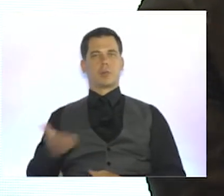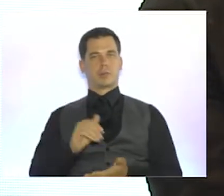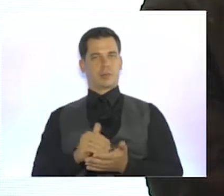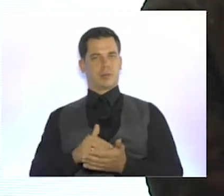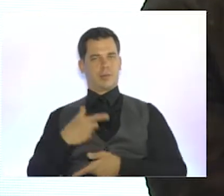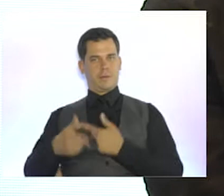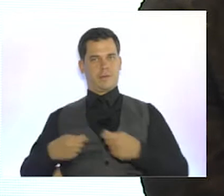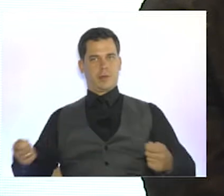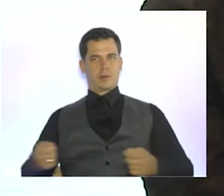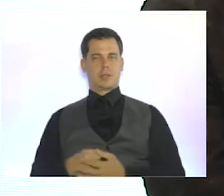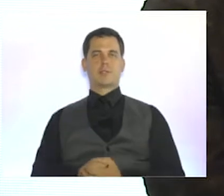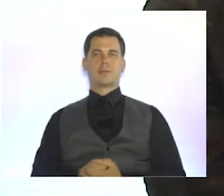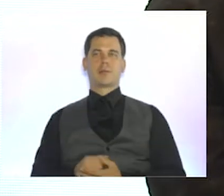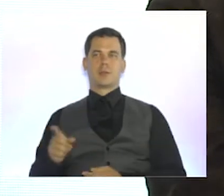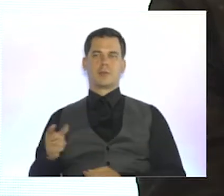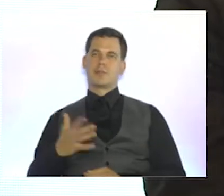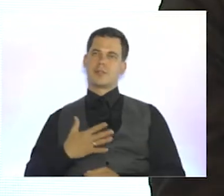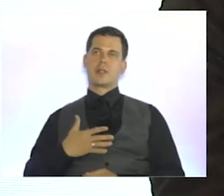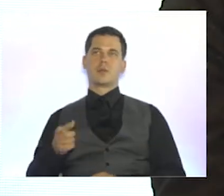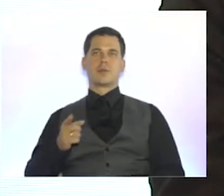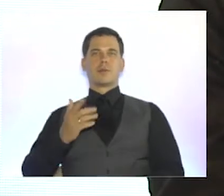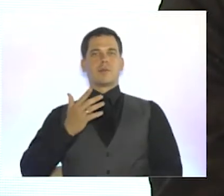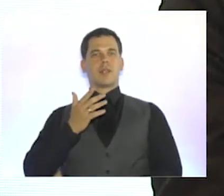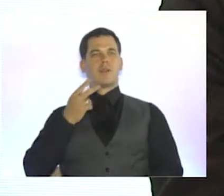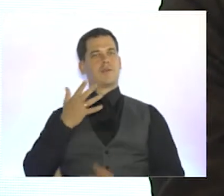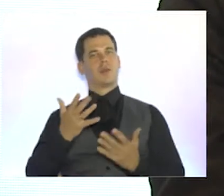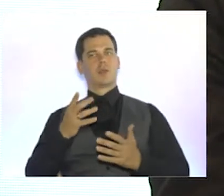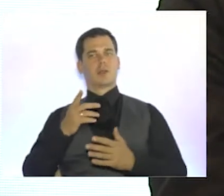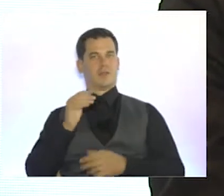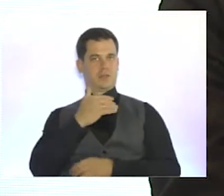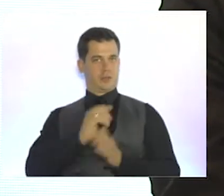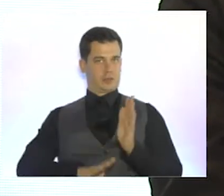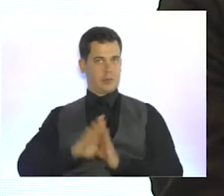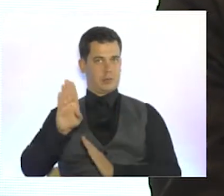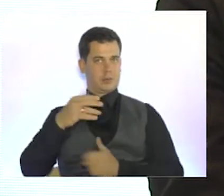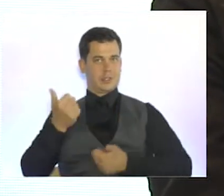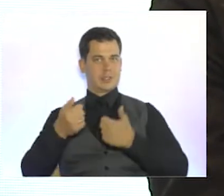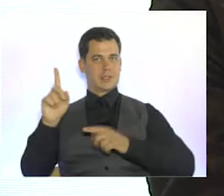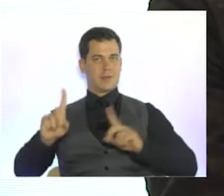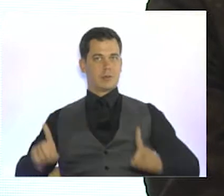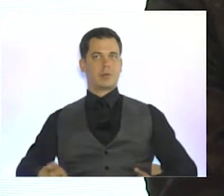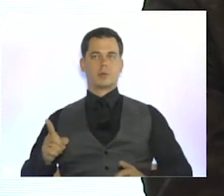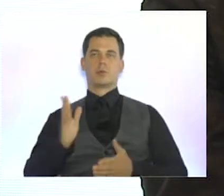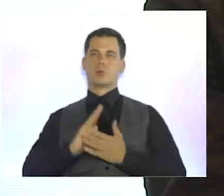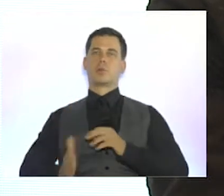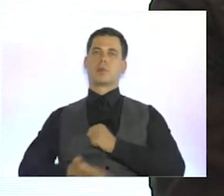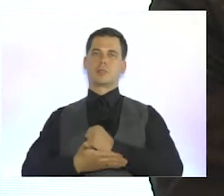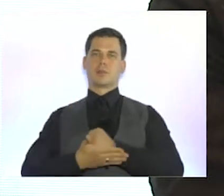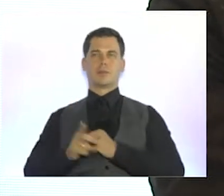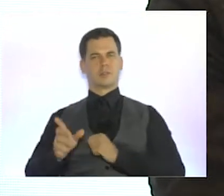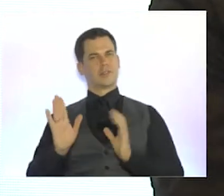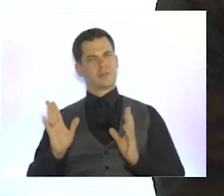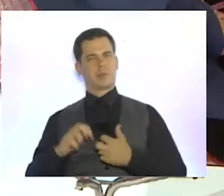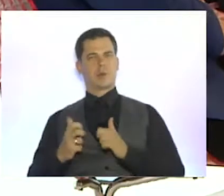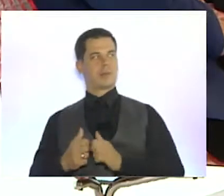zrealizować. Więc ta narracja, kształcenie zawodowe jako podstawa, na której teraz będziemy budować, ja mam z tym